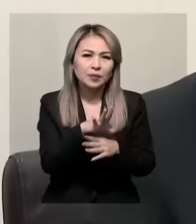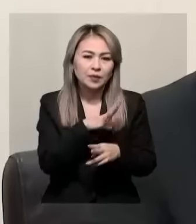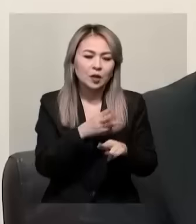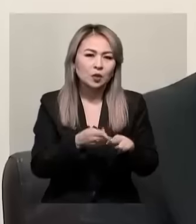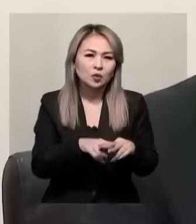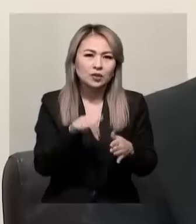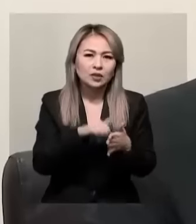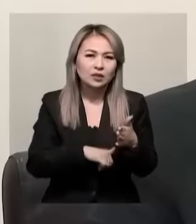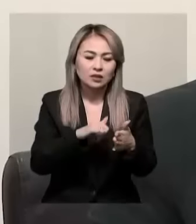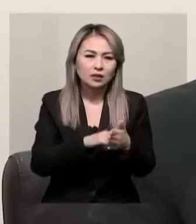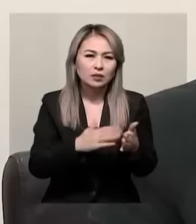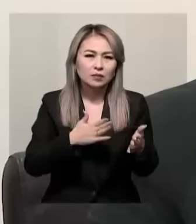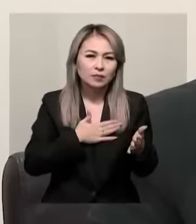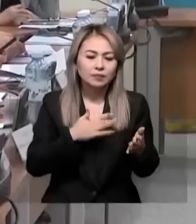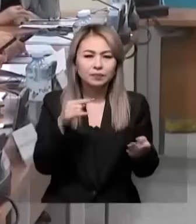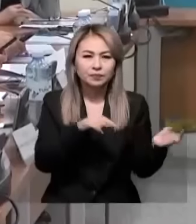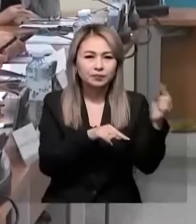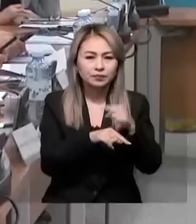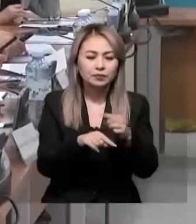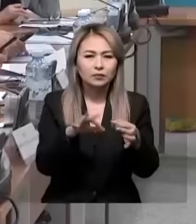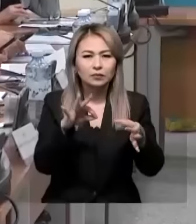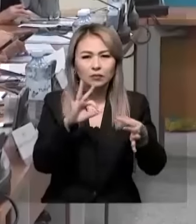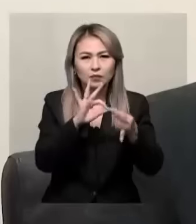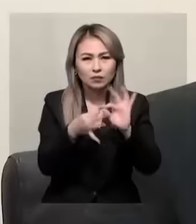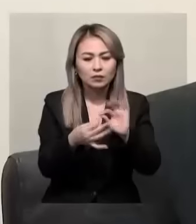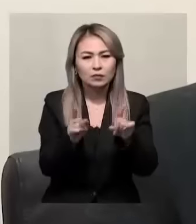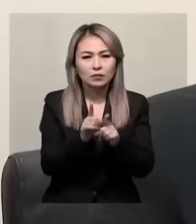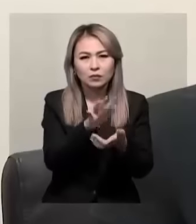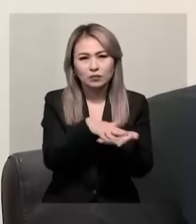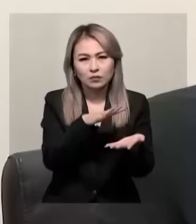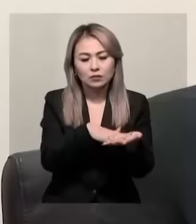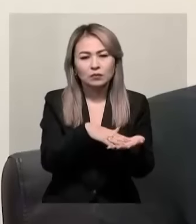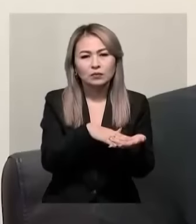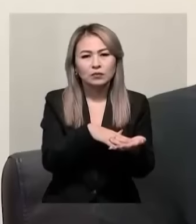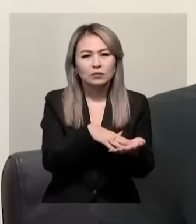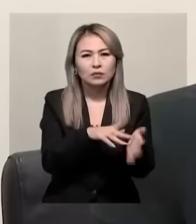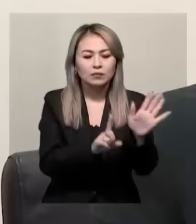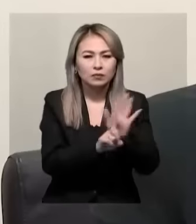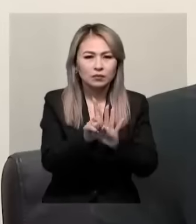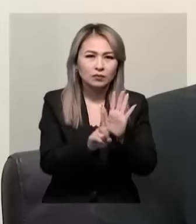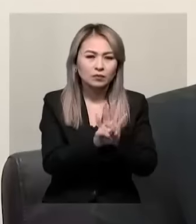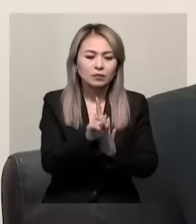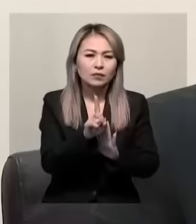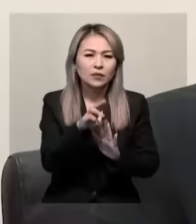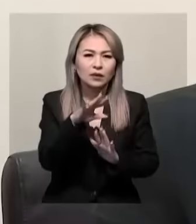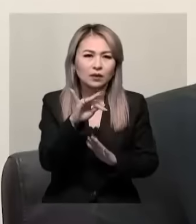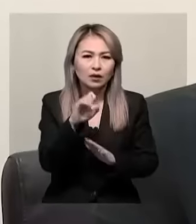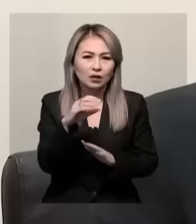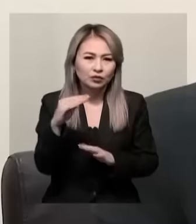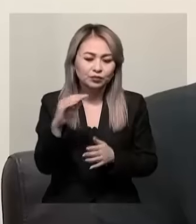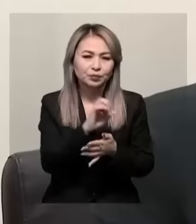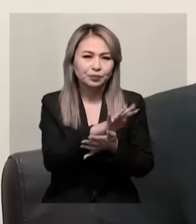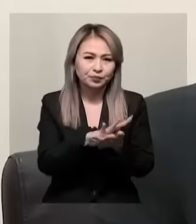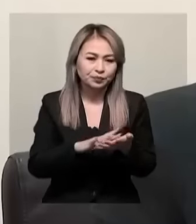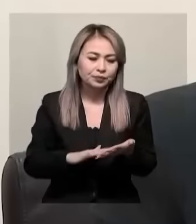себептен осы бірлесіп анықтаған мүмкіншіліктерді әрі қарай басқа салаларға тиражды